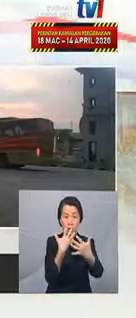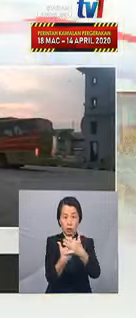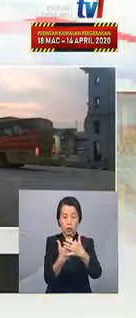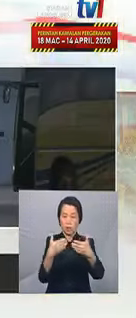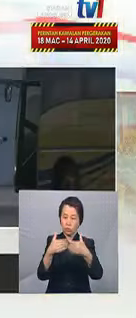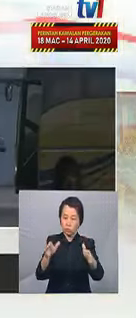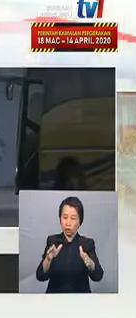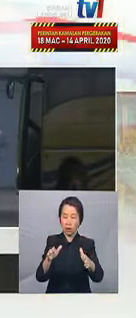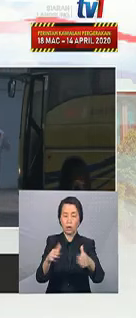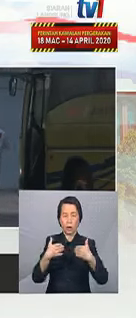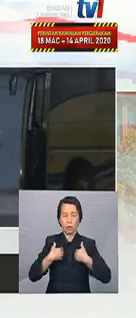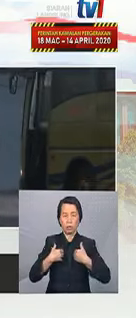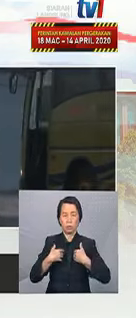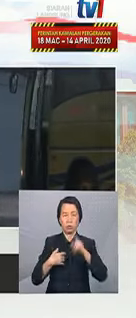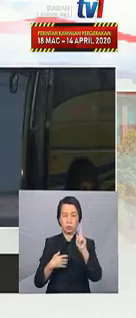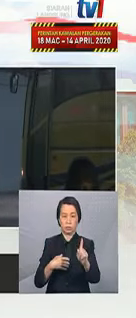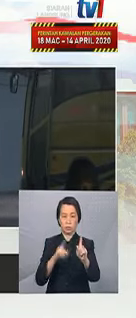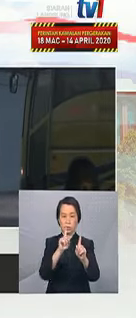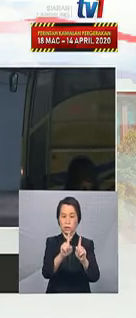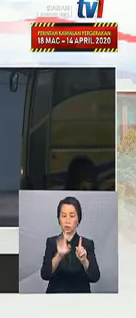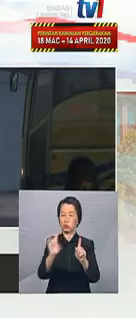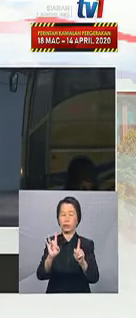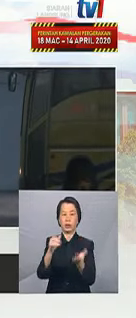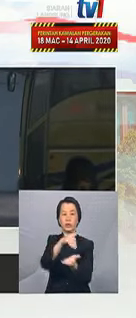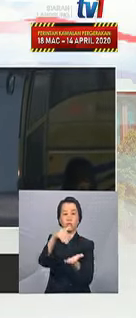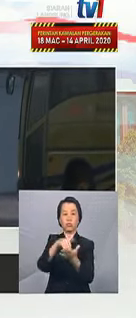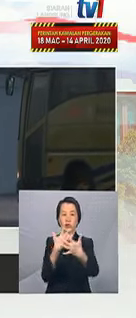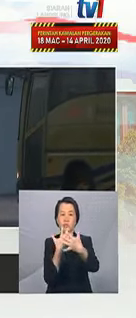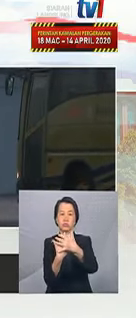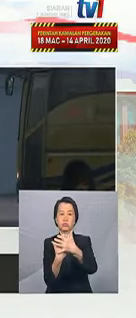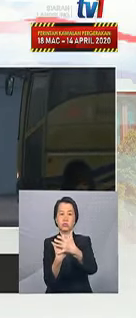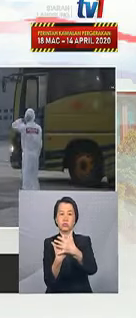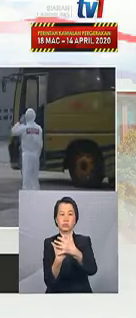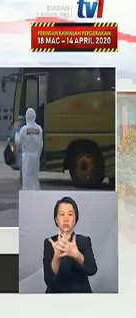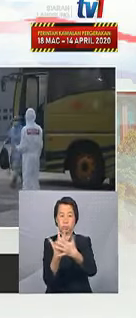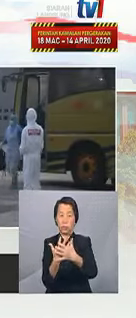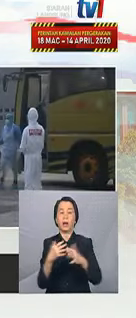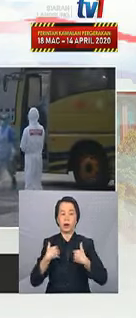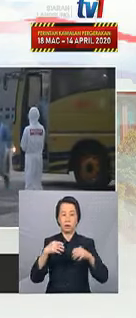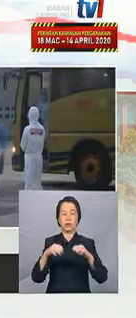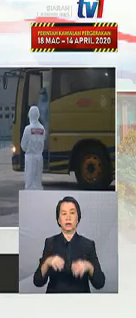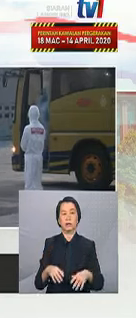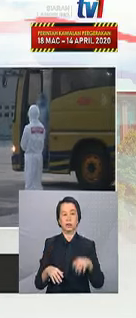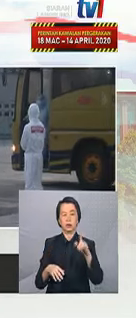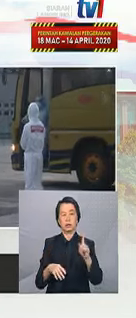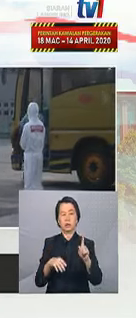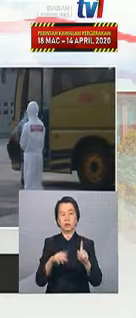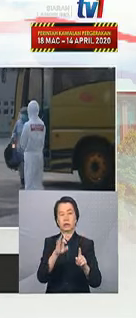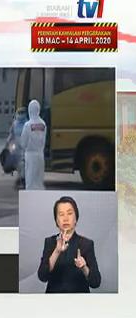sehingga semalam adalah 118 pusat kuarantin dan